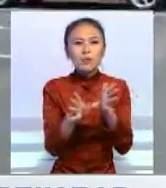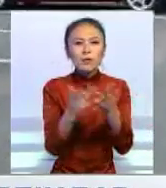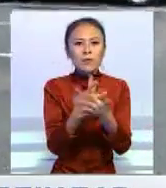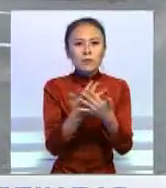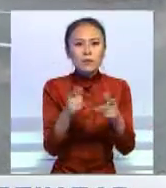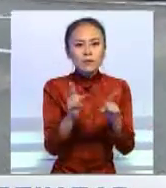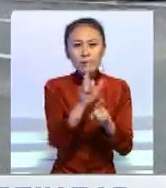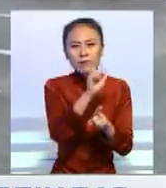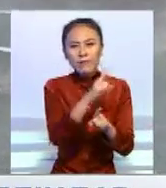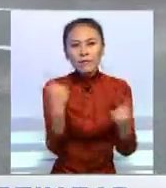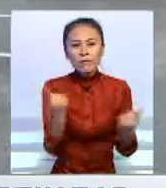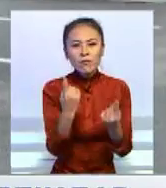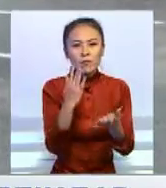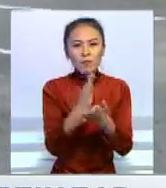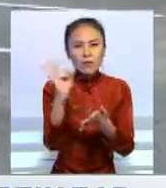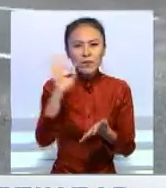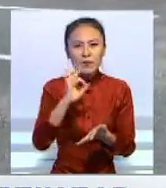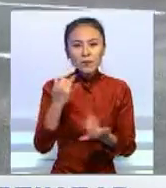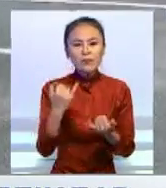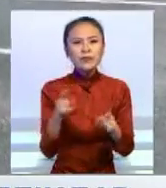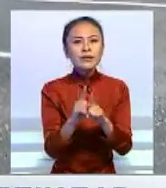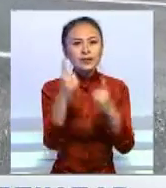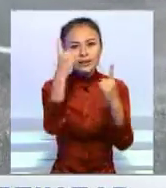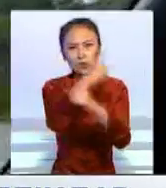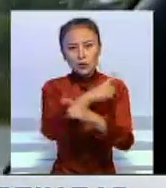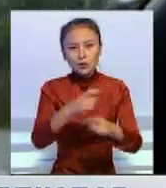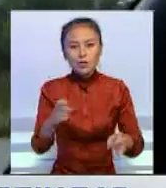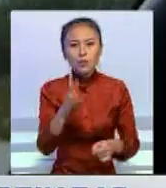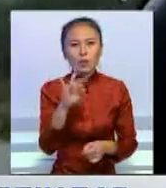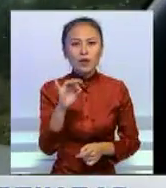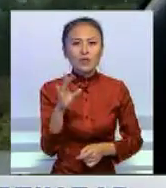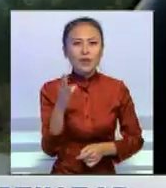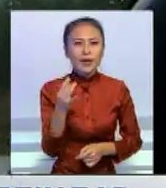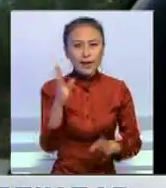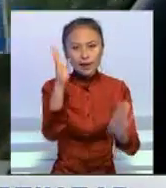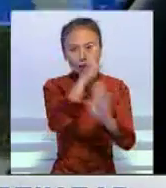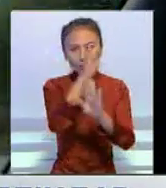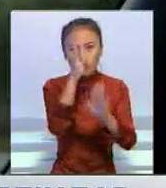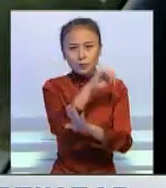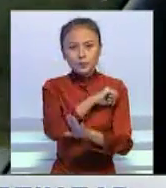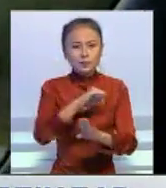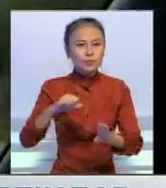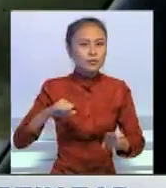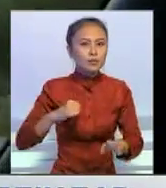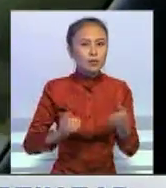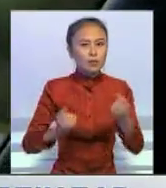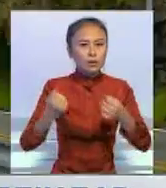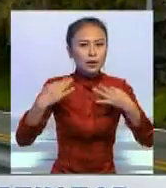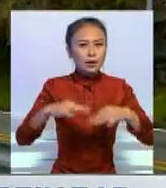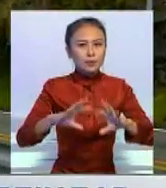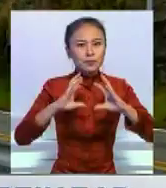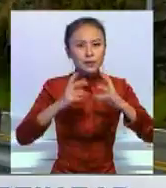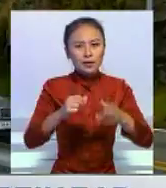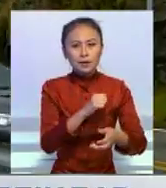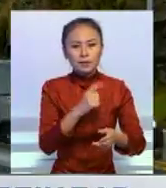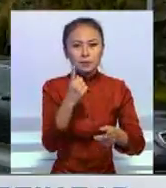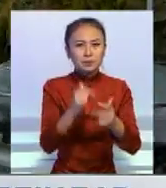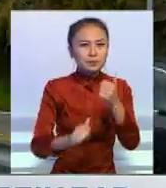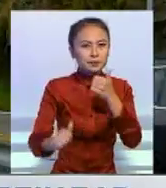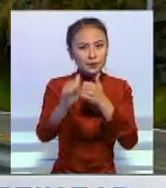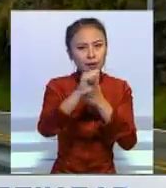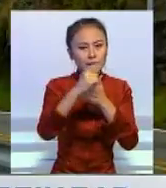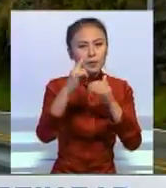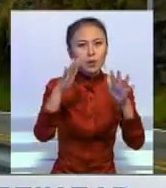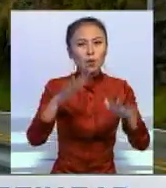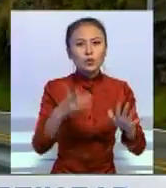үшін көптеген жеңілдік бар екенін айтады. Ал ресми дерекке сүйенсек, Норвегия экологиялық көлік саны бойынша әлемде алда.